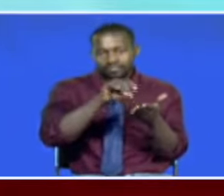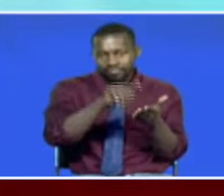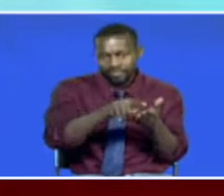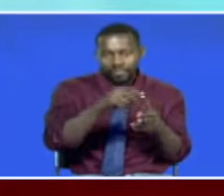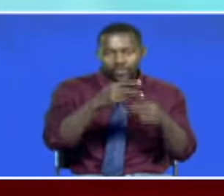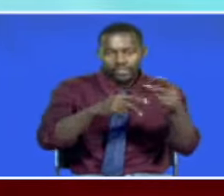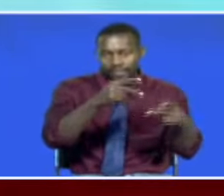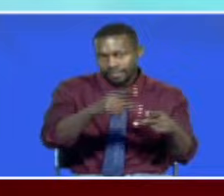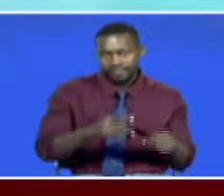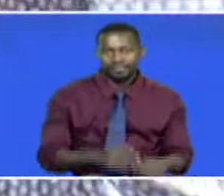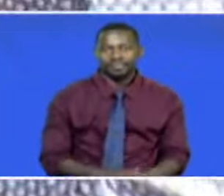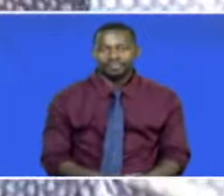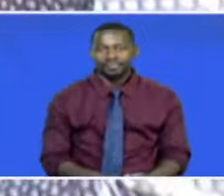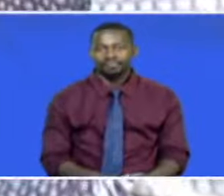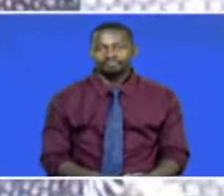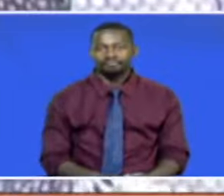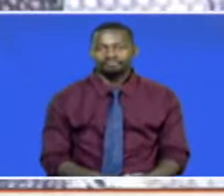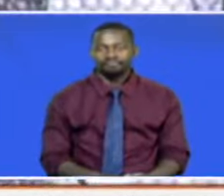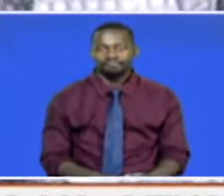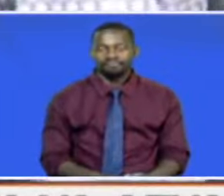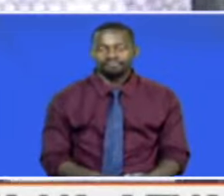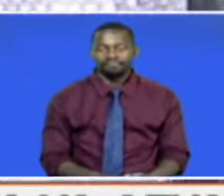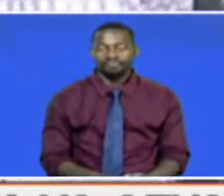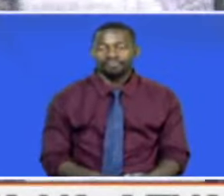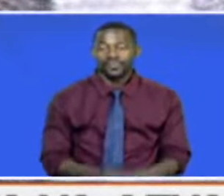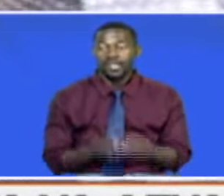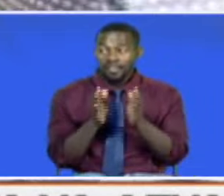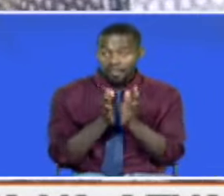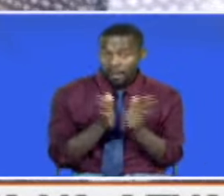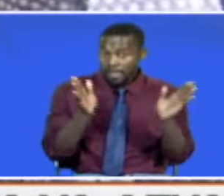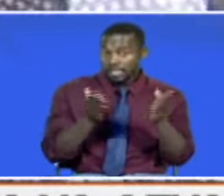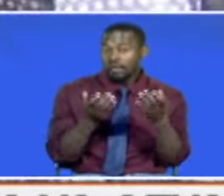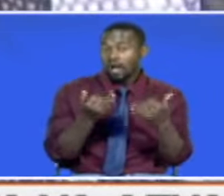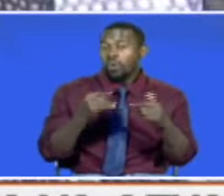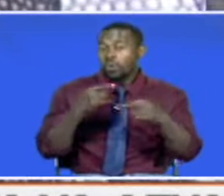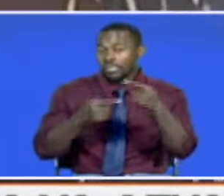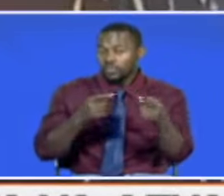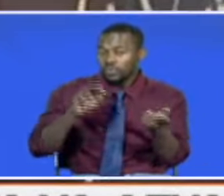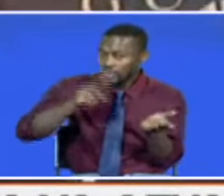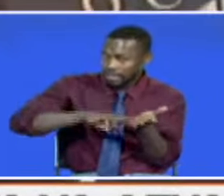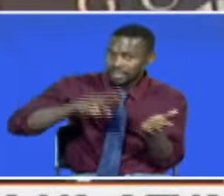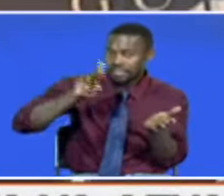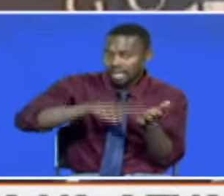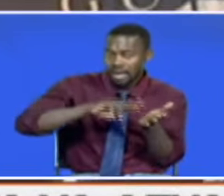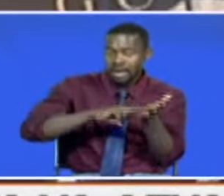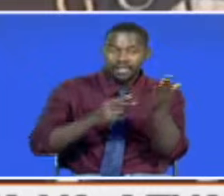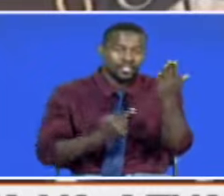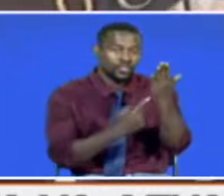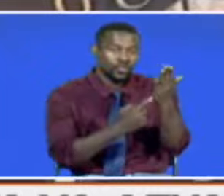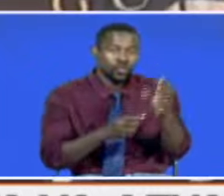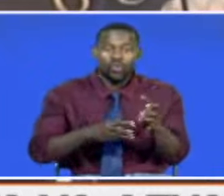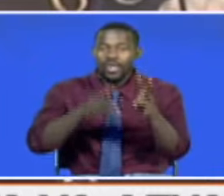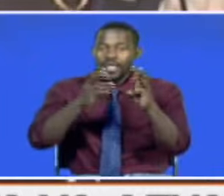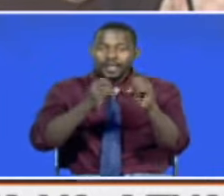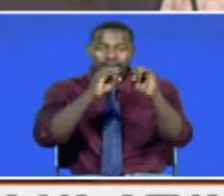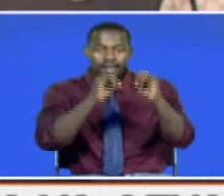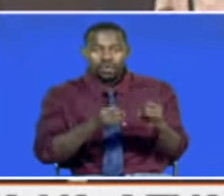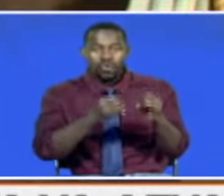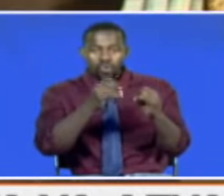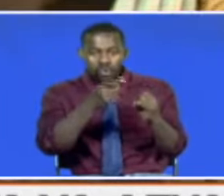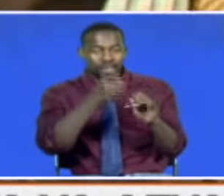zaidi. Finya number 3. Wakenya wanazidi kujisajili kidijitali kwenye mfumo mpya wa bima ya afya wa